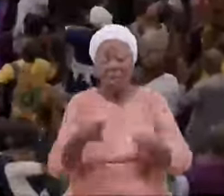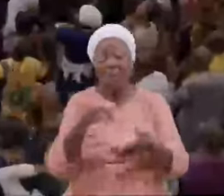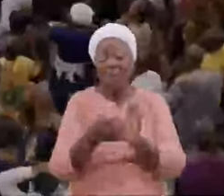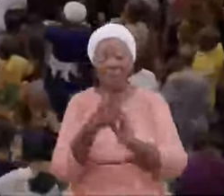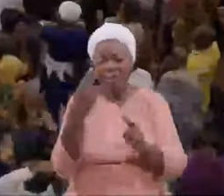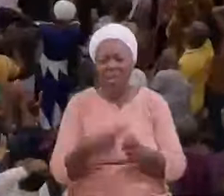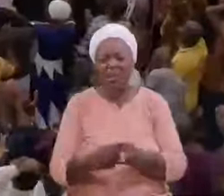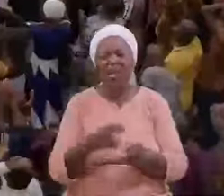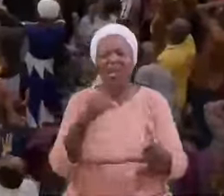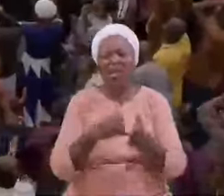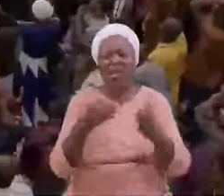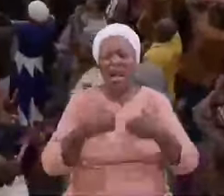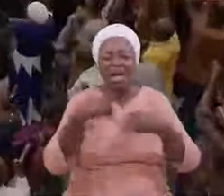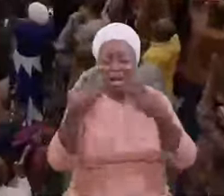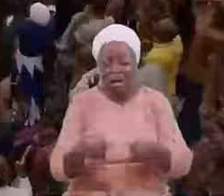C'est fait.